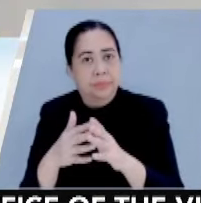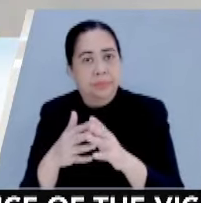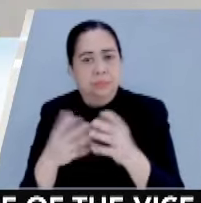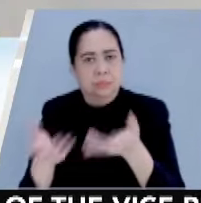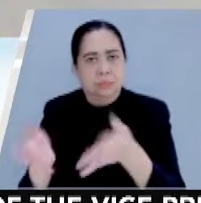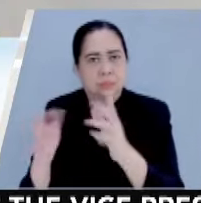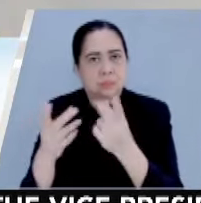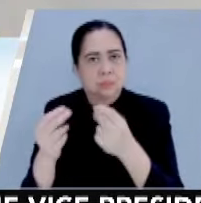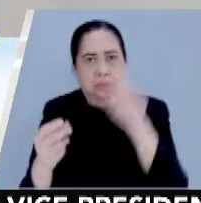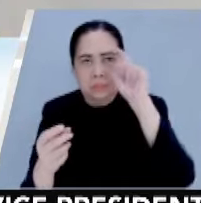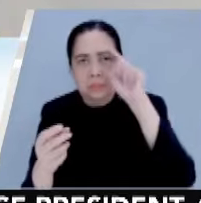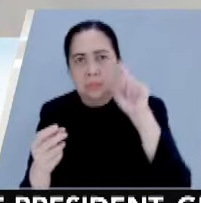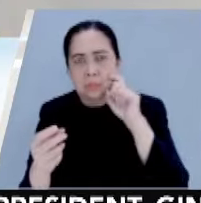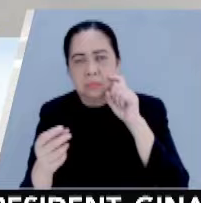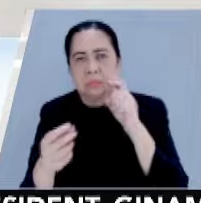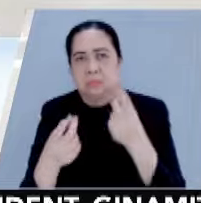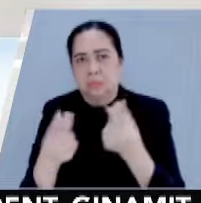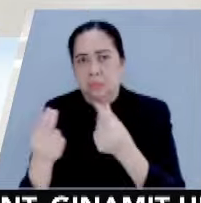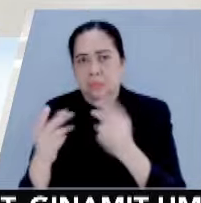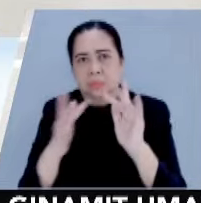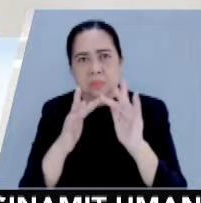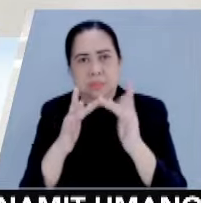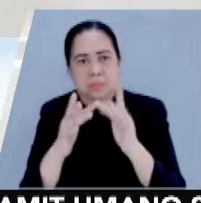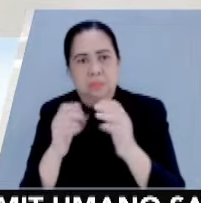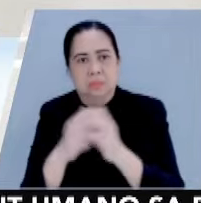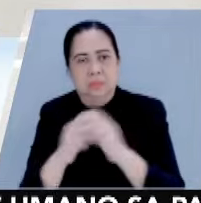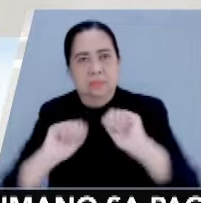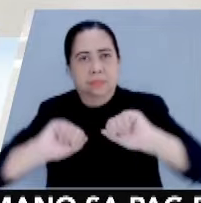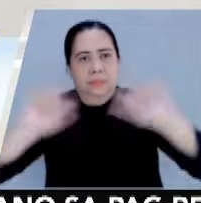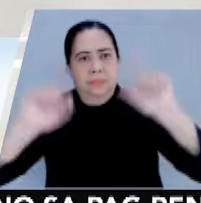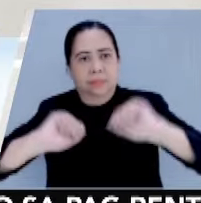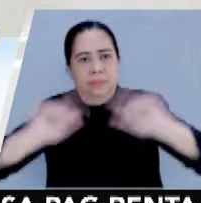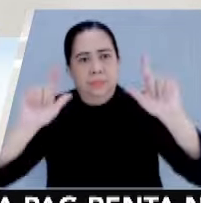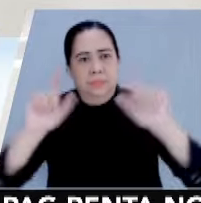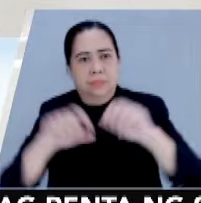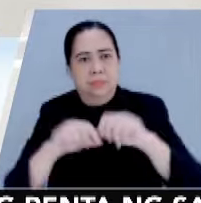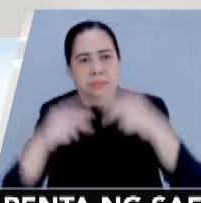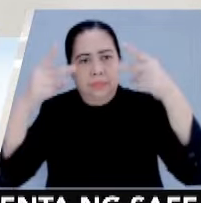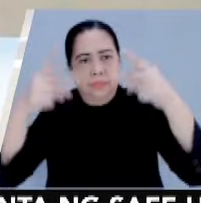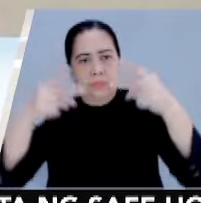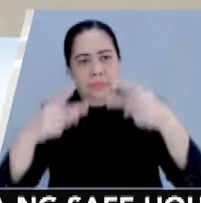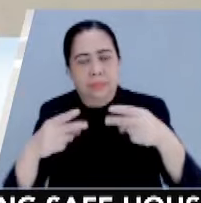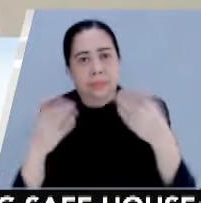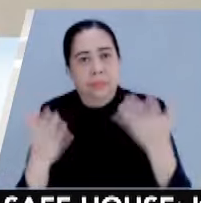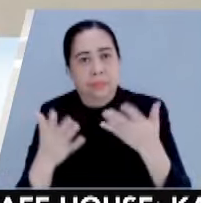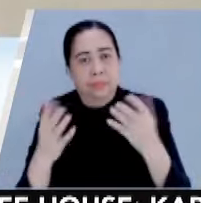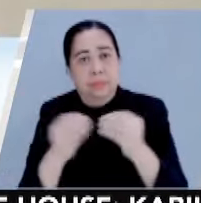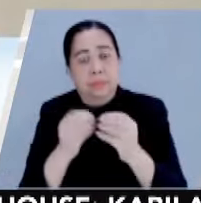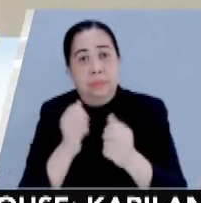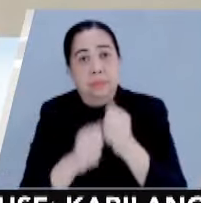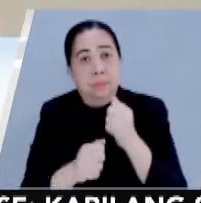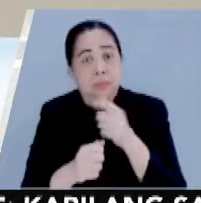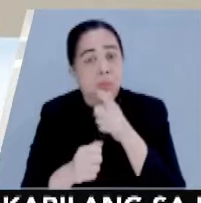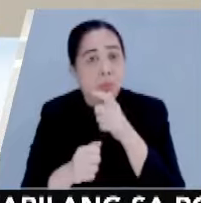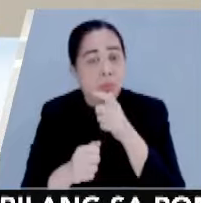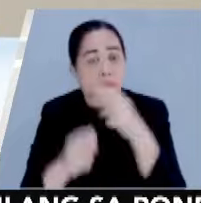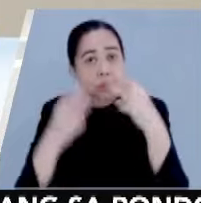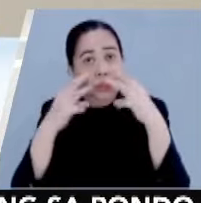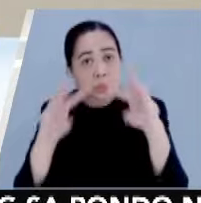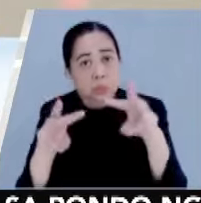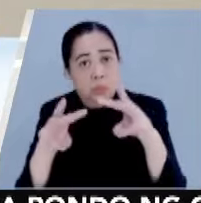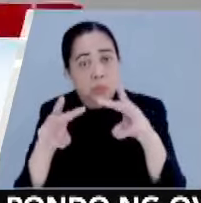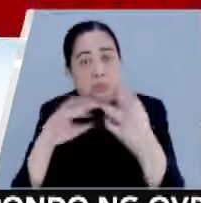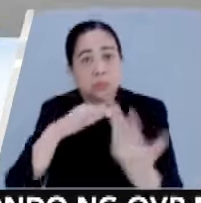sexual activities online. Ito po'y nagla-live sila sa isang website kung saan ang karaniwang mga customer po nila ay